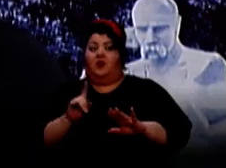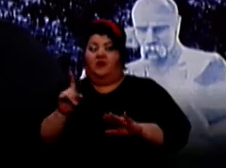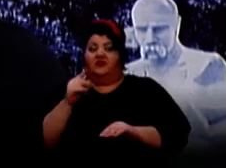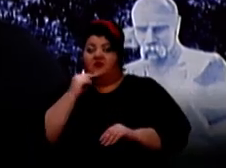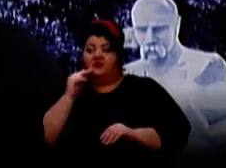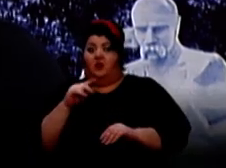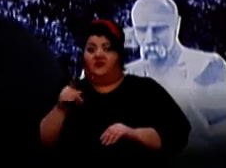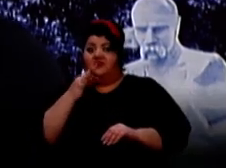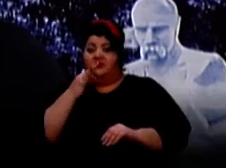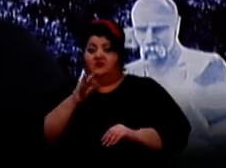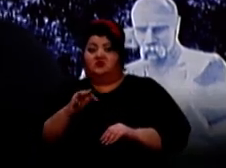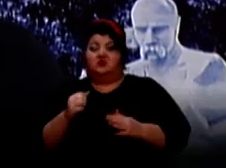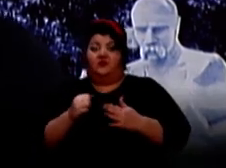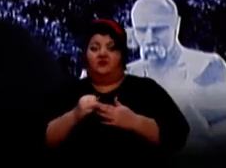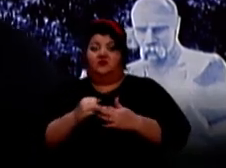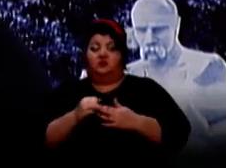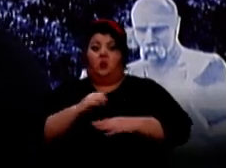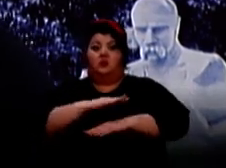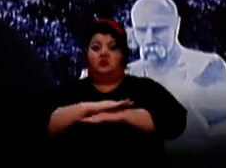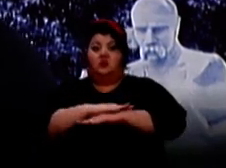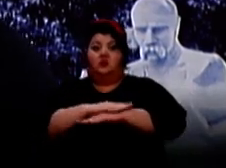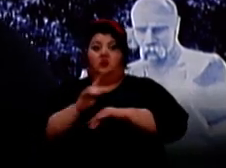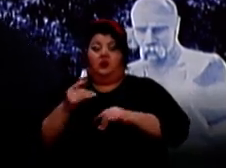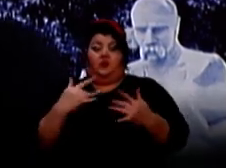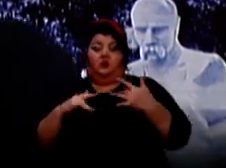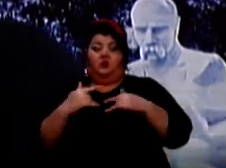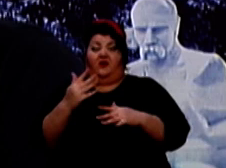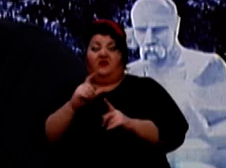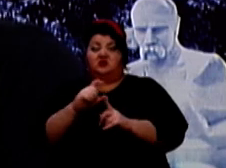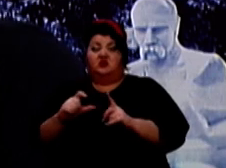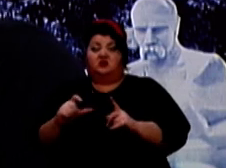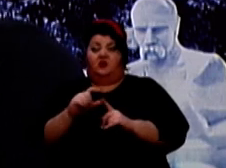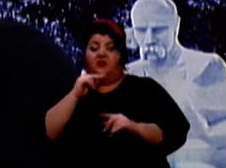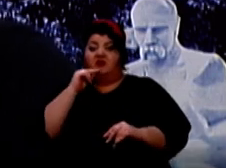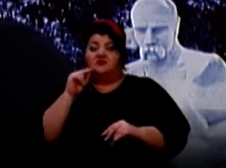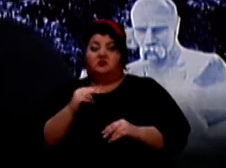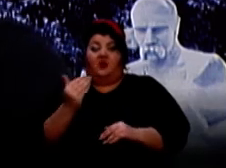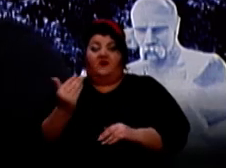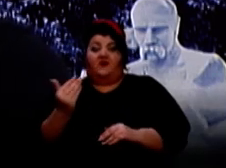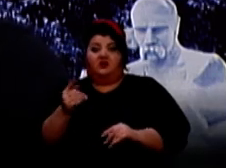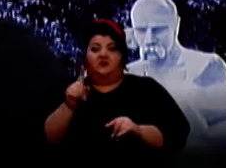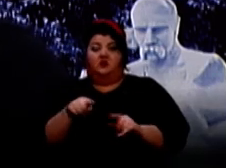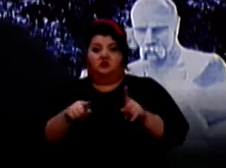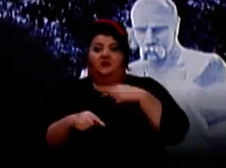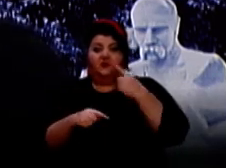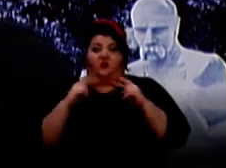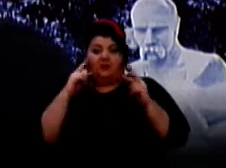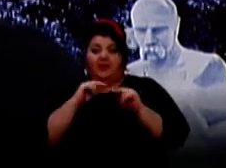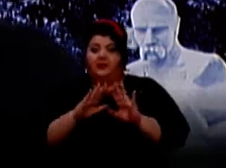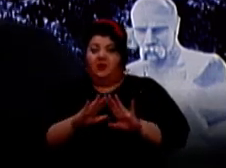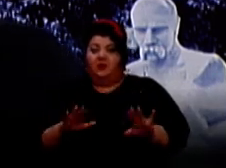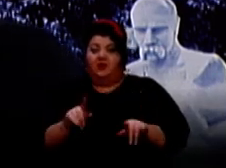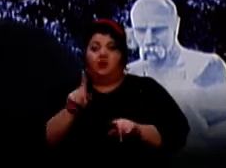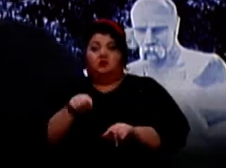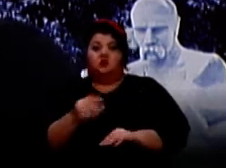що він вийшов до трибуни і спростував ваші слова, звинувативши ваші в тому, що ви говорите неправду. Той же